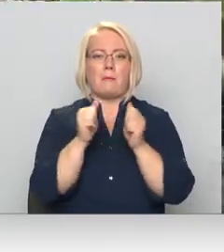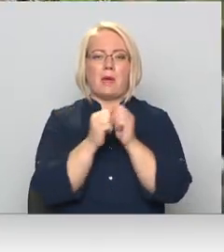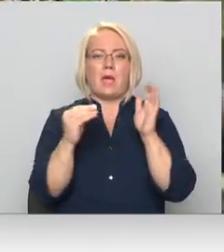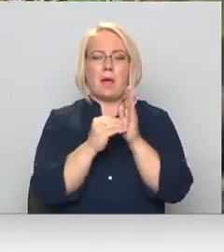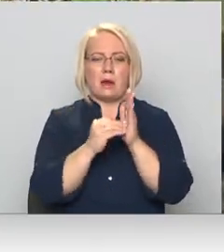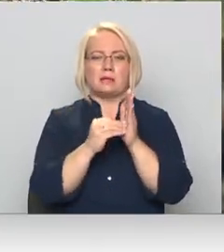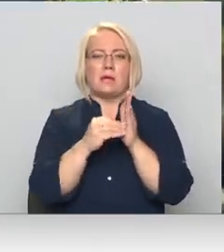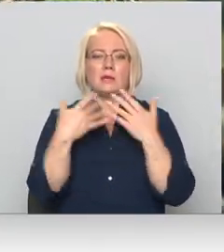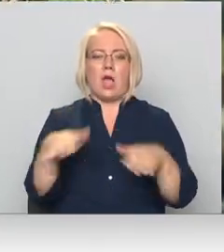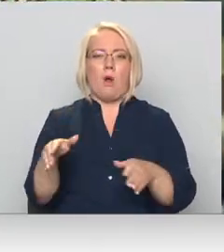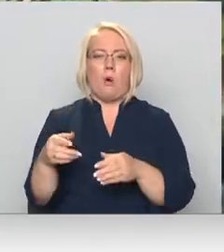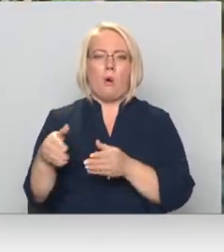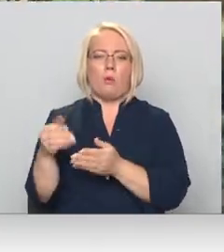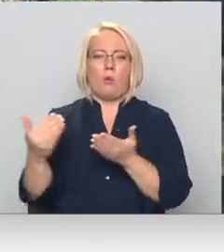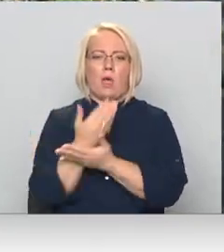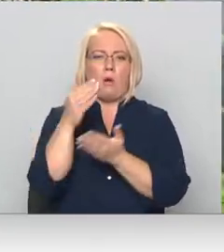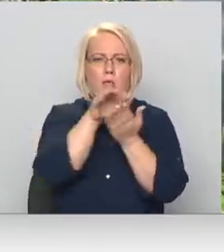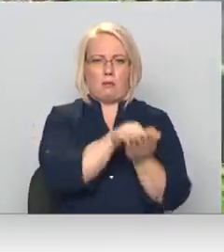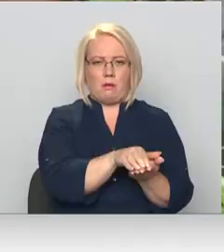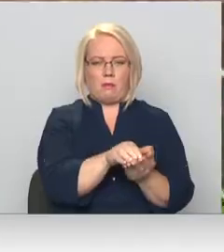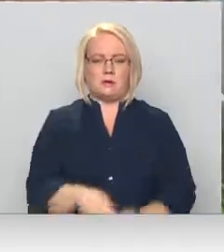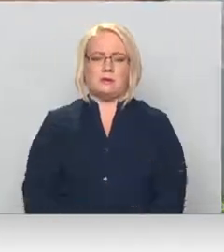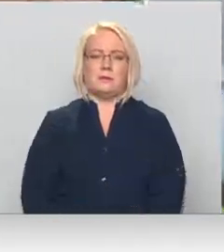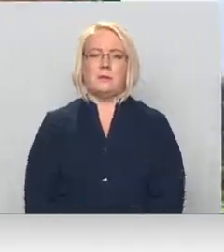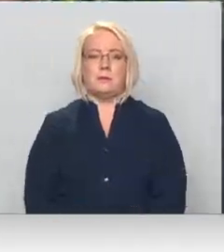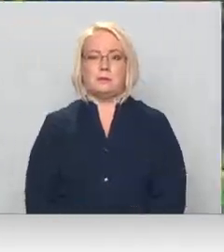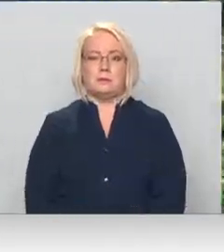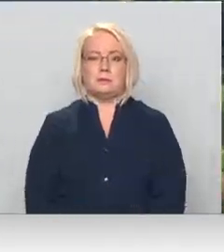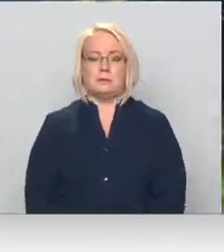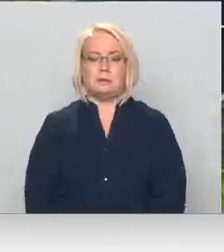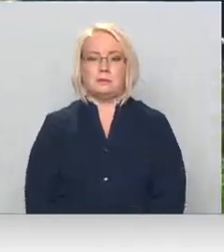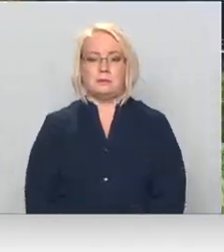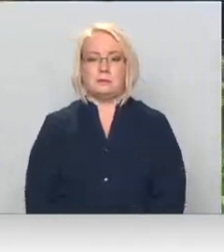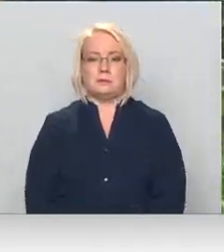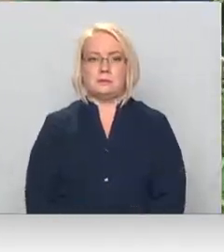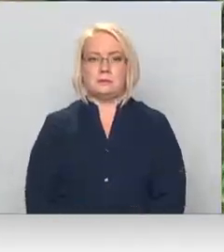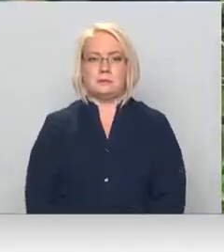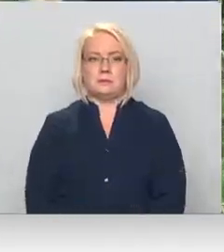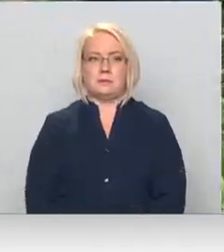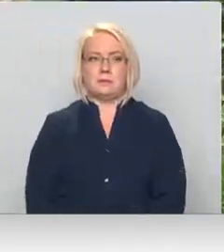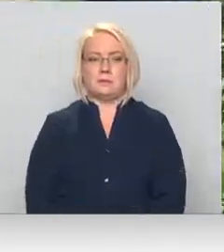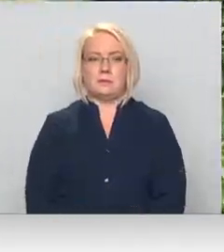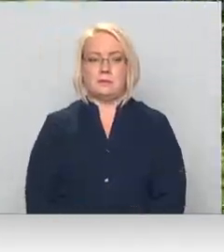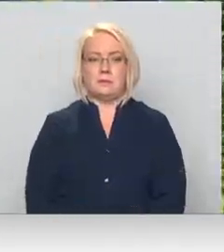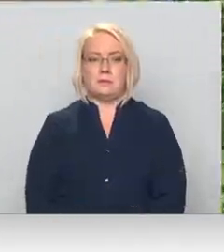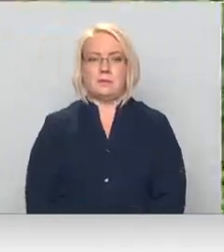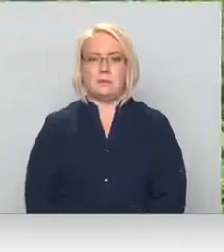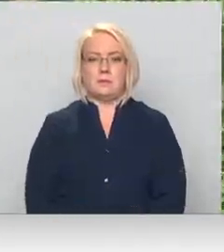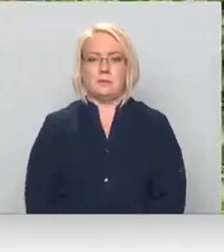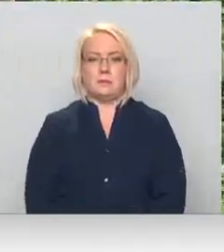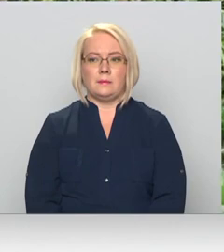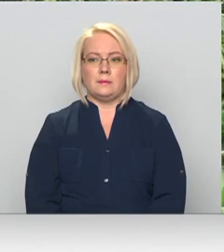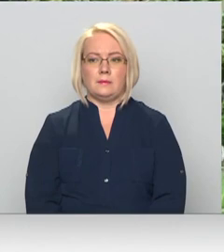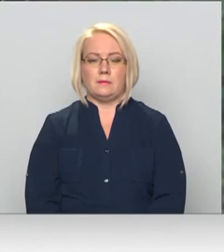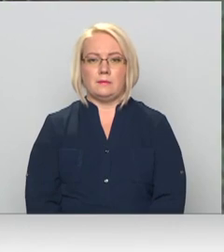pārbedīts. Taķuši? Jā. Tas prāgus. Tu arī tā vajag. Vajag viņam? Es domāju,